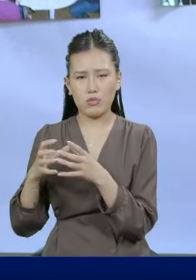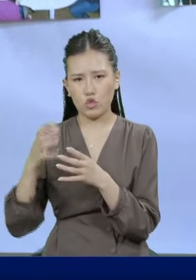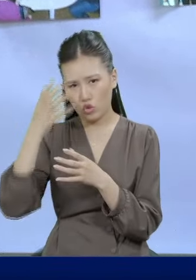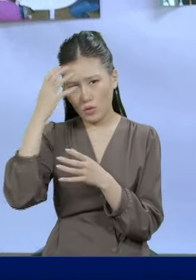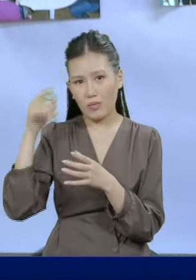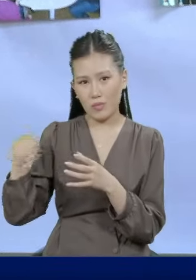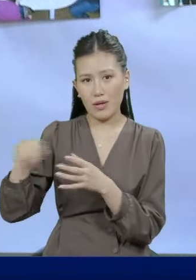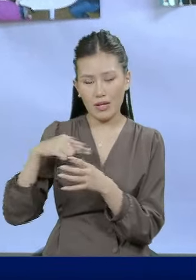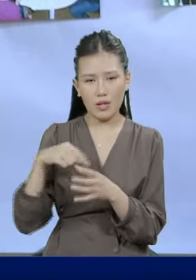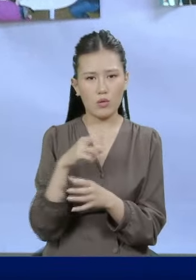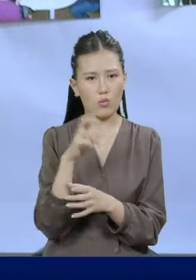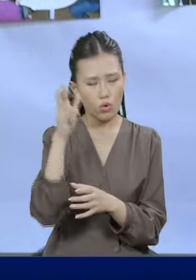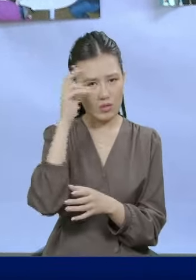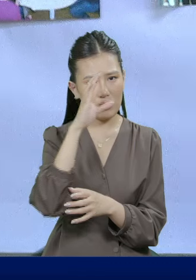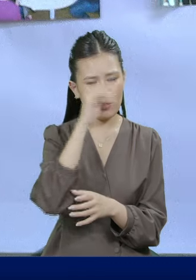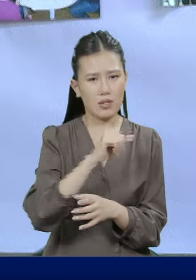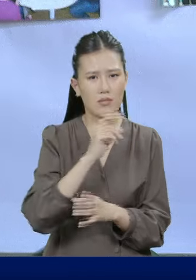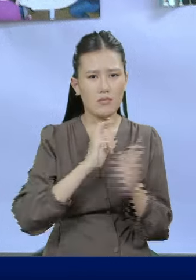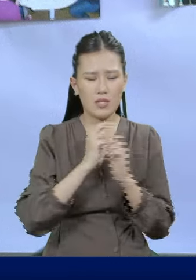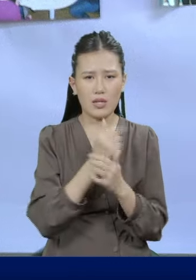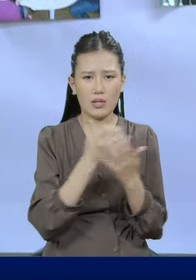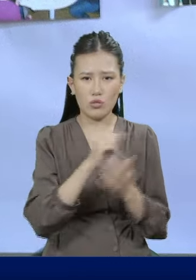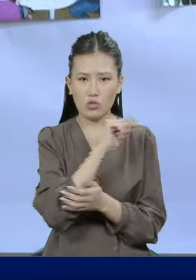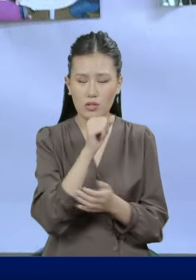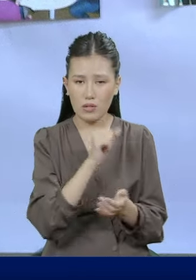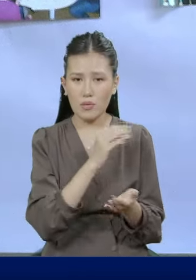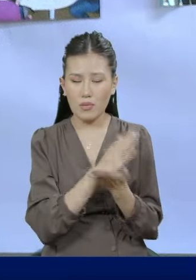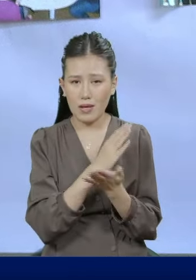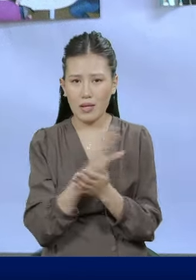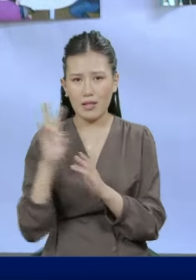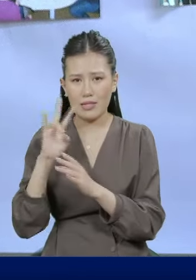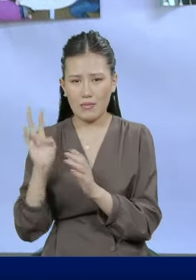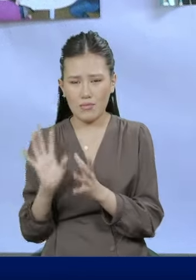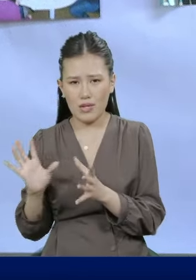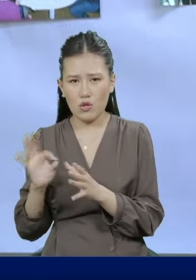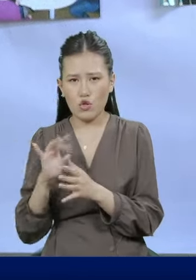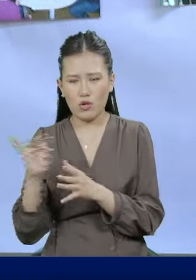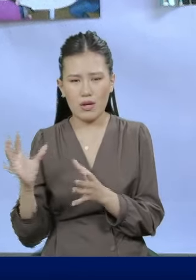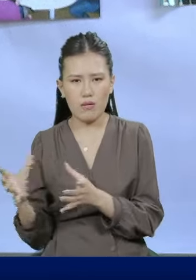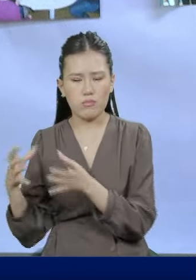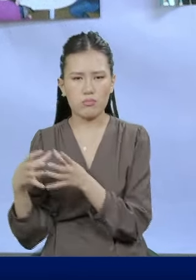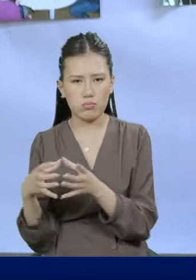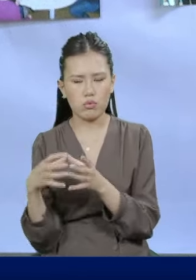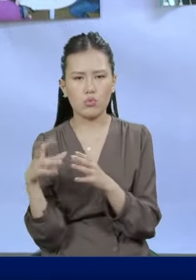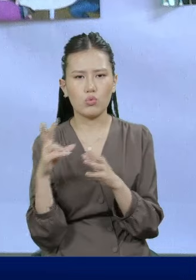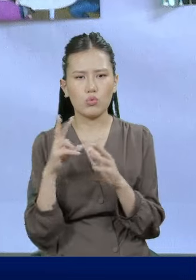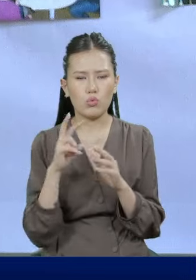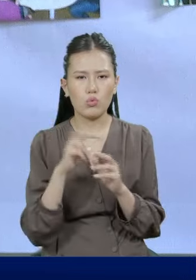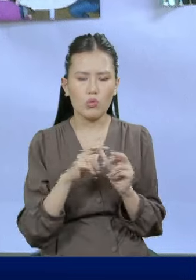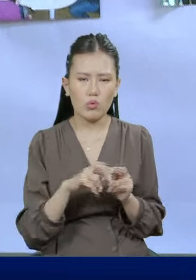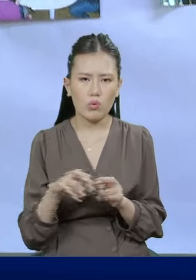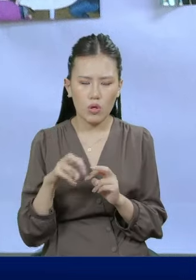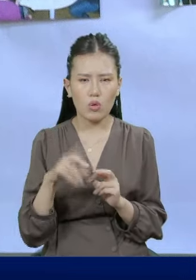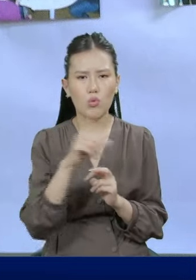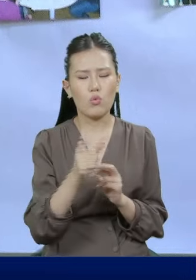хуримтлагдсан салбарт шийдэгдэхгүй байгаа суурь асуудлуудаа дорвтой, судалгаатай, хилцүүлэгтэй, олон нийтийн хилцүүлэгтэй, ултай